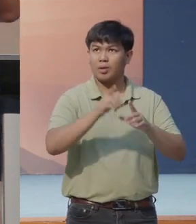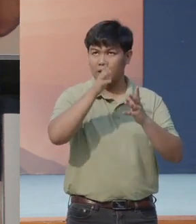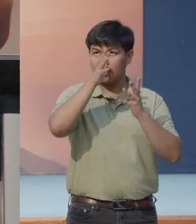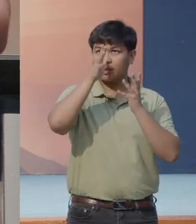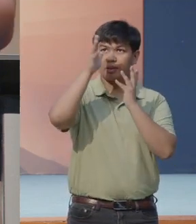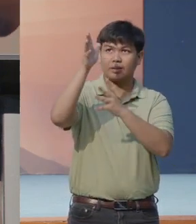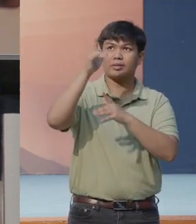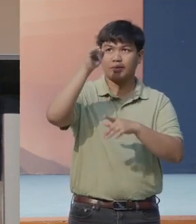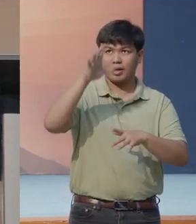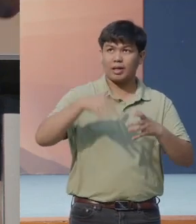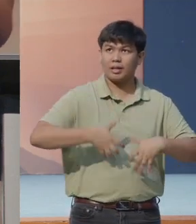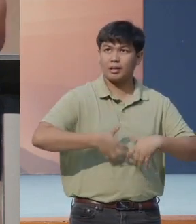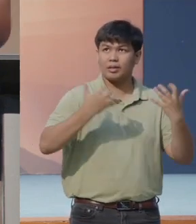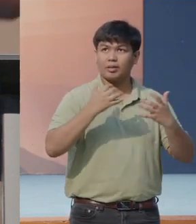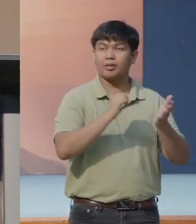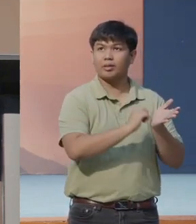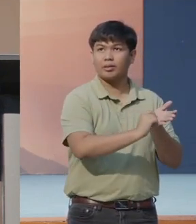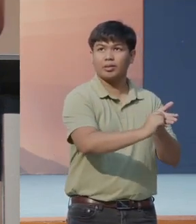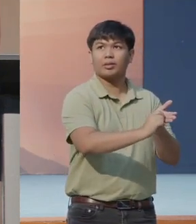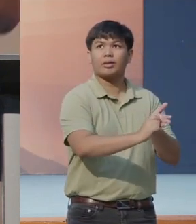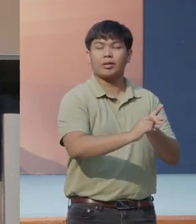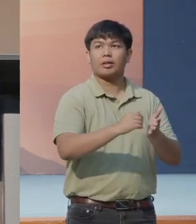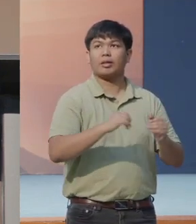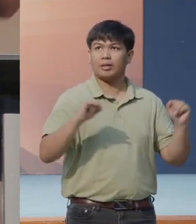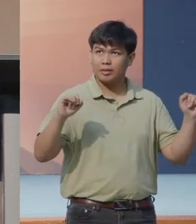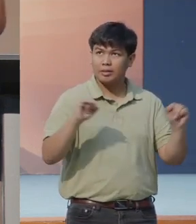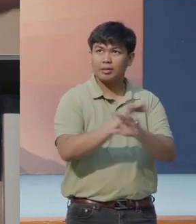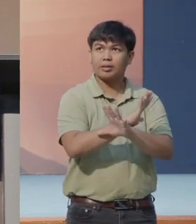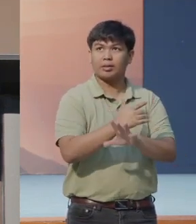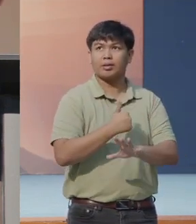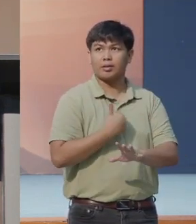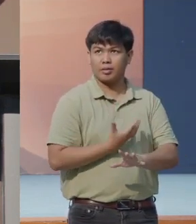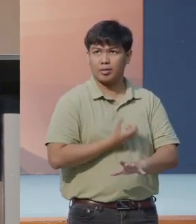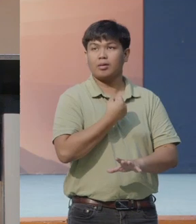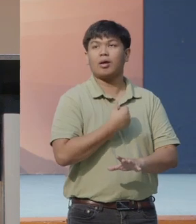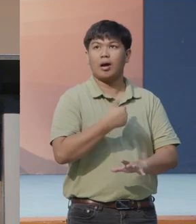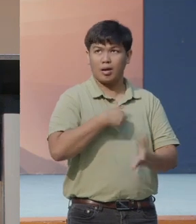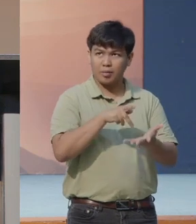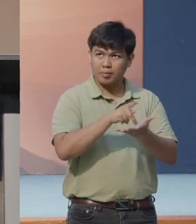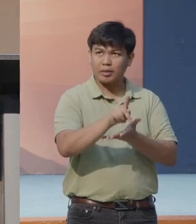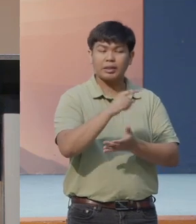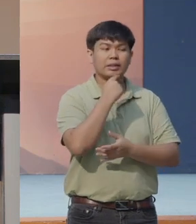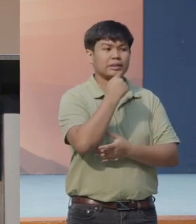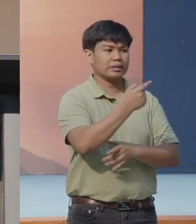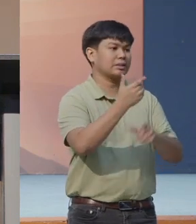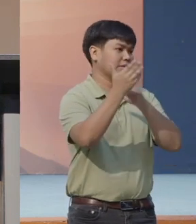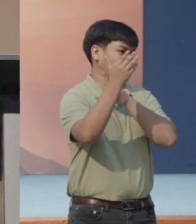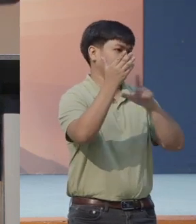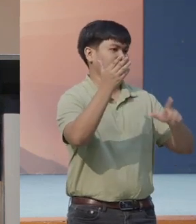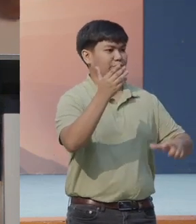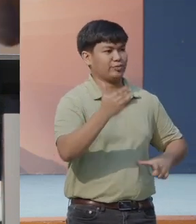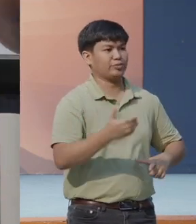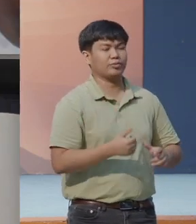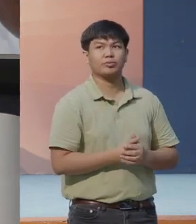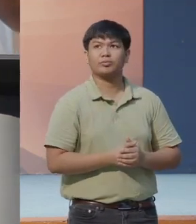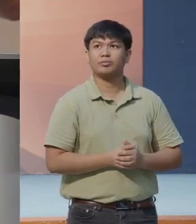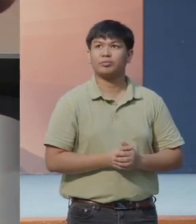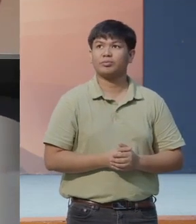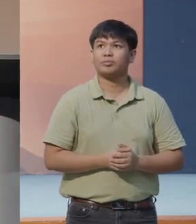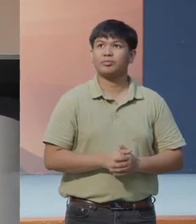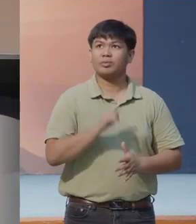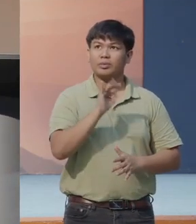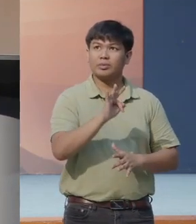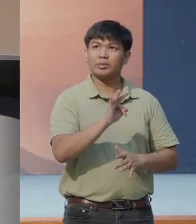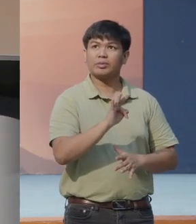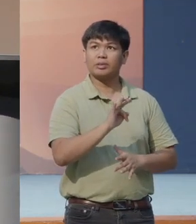wrath of God. For it is written, vengeance is mine, I will repay, says the Lord. To the contrary, if your